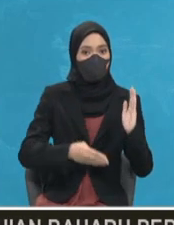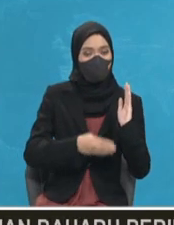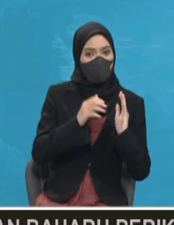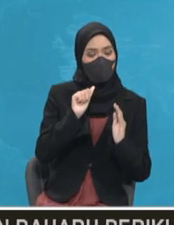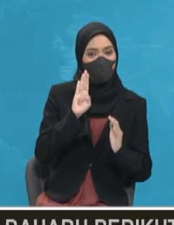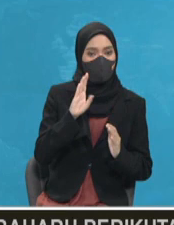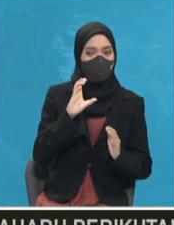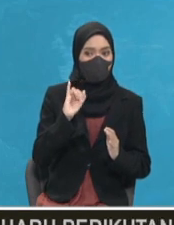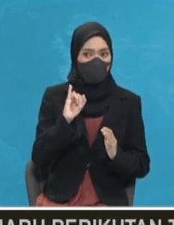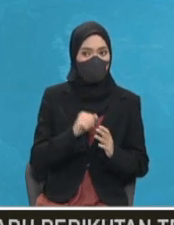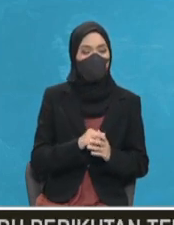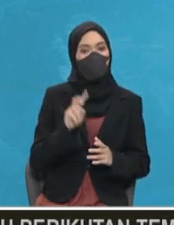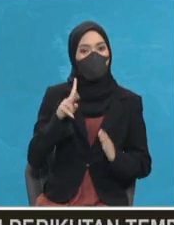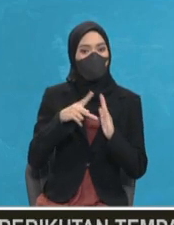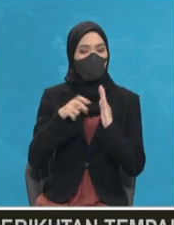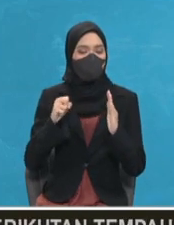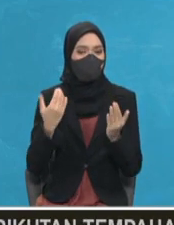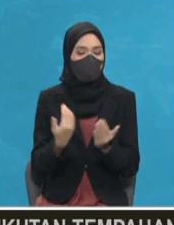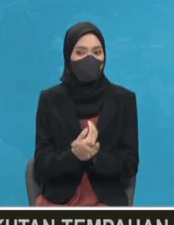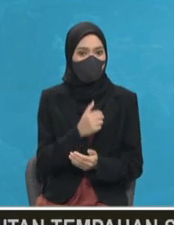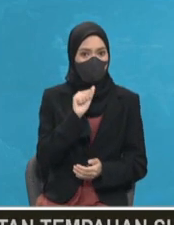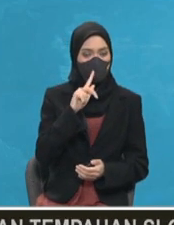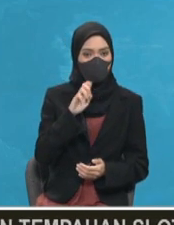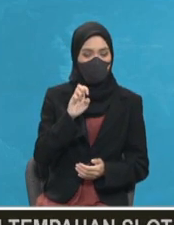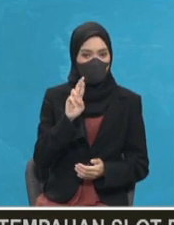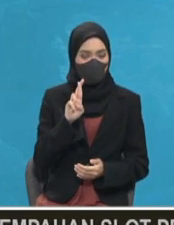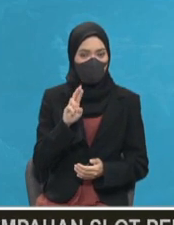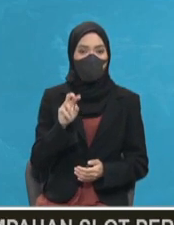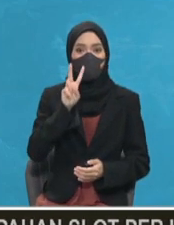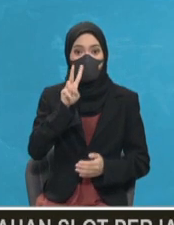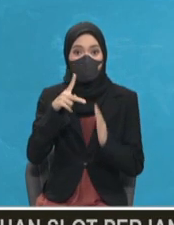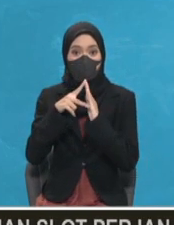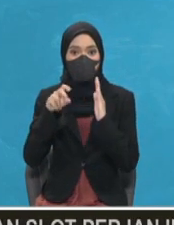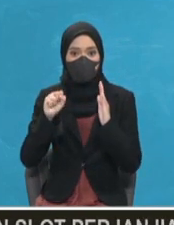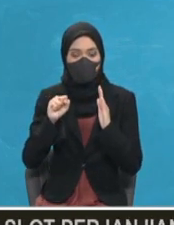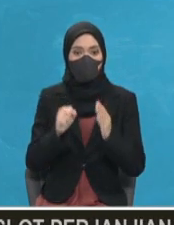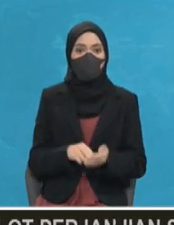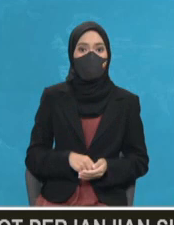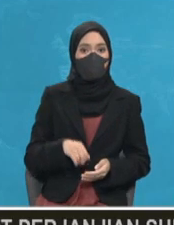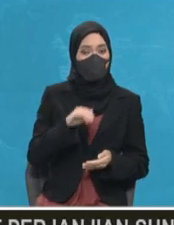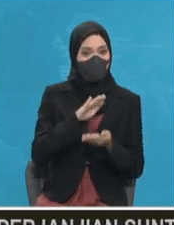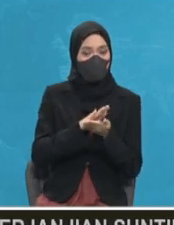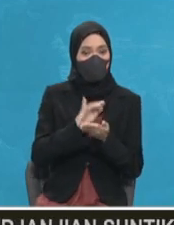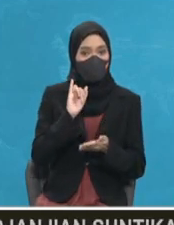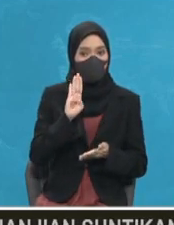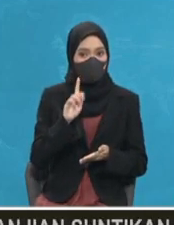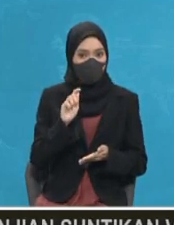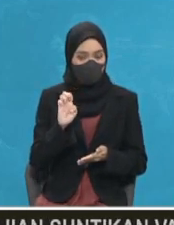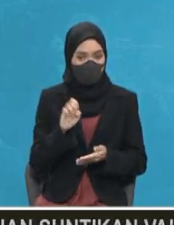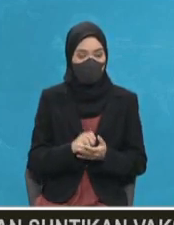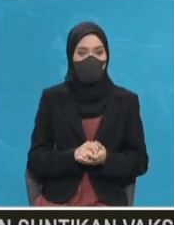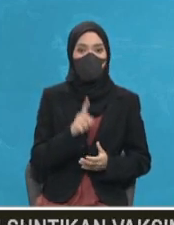Khair broadcast kelas 3B 3B satu cash lagi bagi kelas tampak